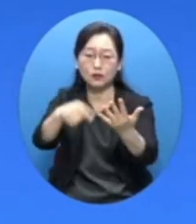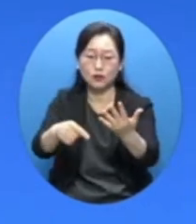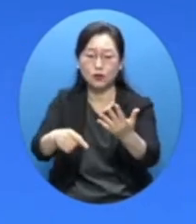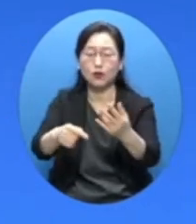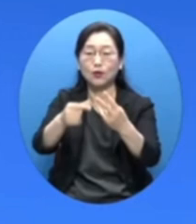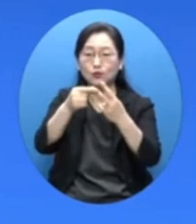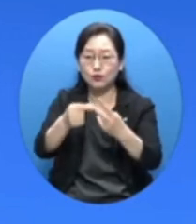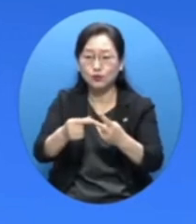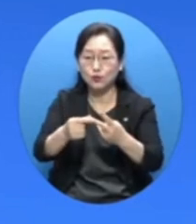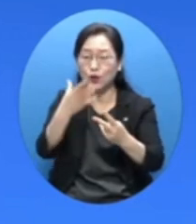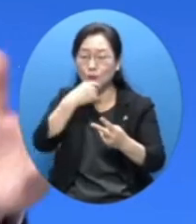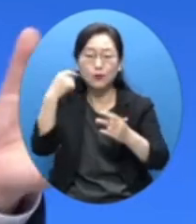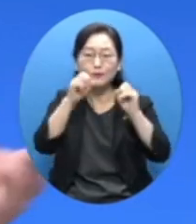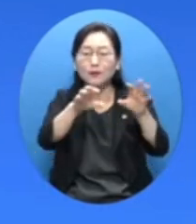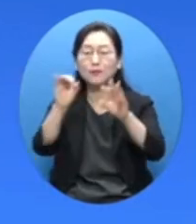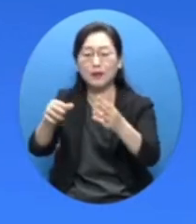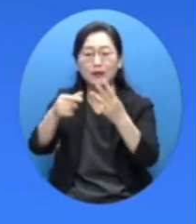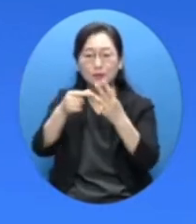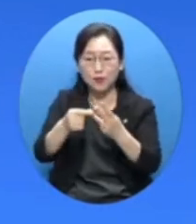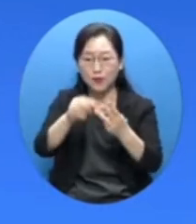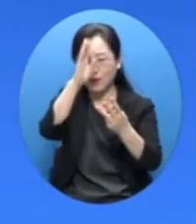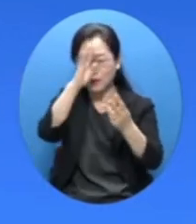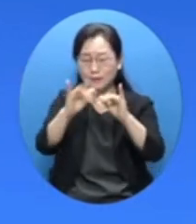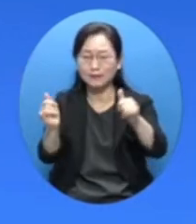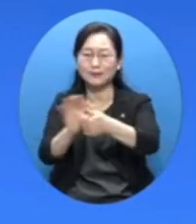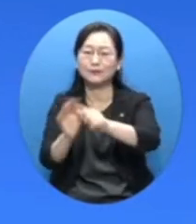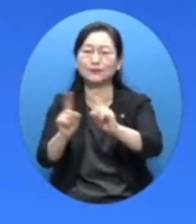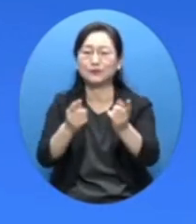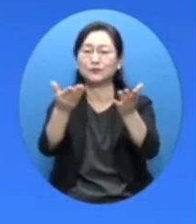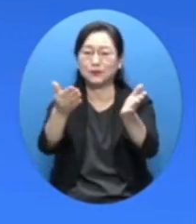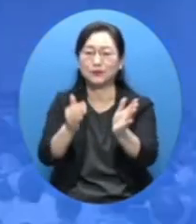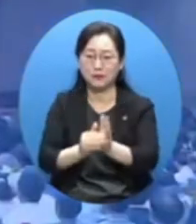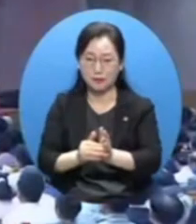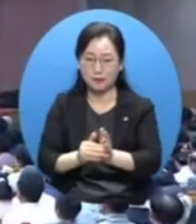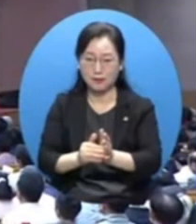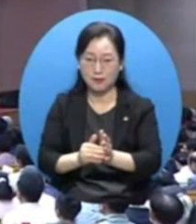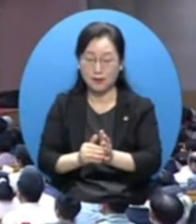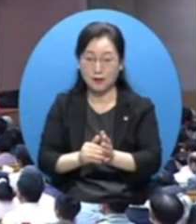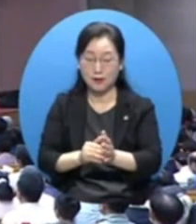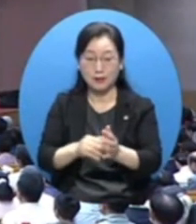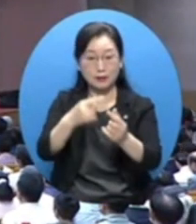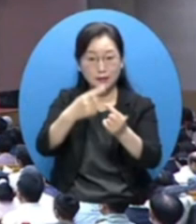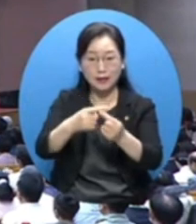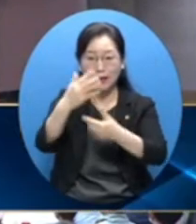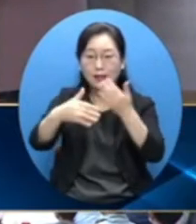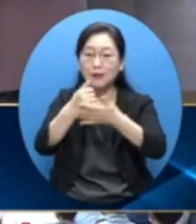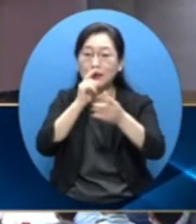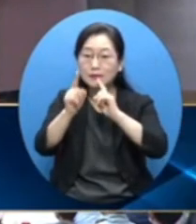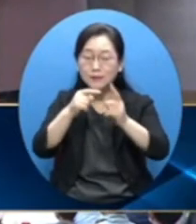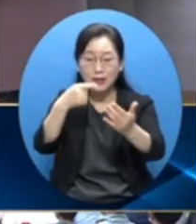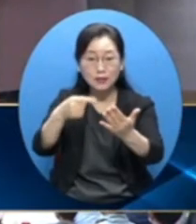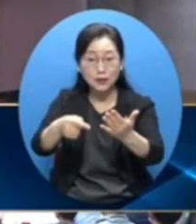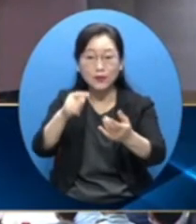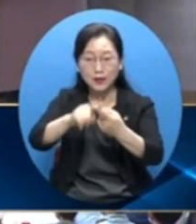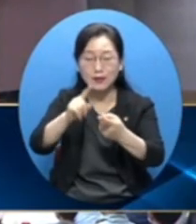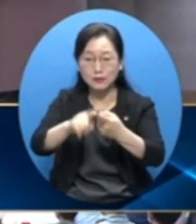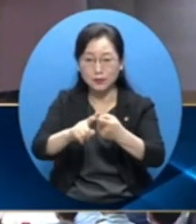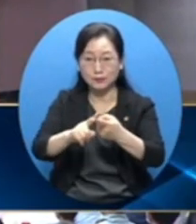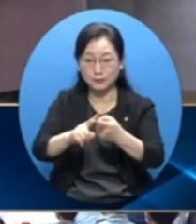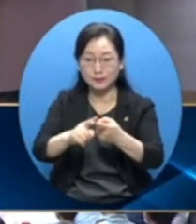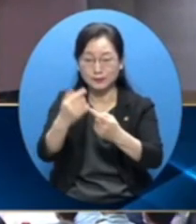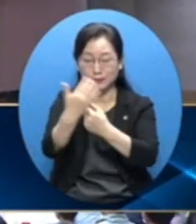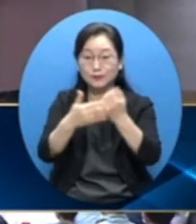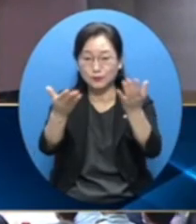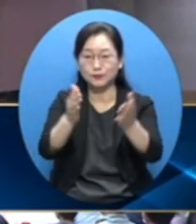조금을 전파하시고 모든 병자를 치료해 주셨습니다 먼저 하나님 말씀을 가르친 말씀에 대해서 함께 은혜